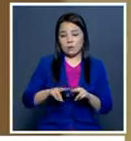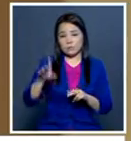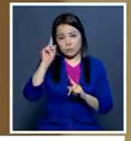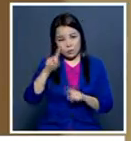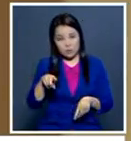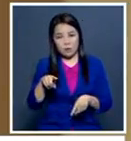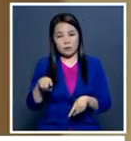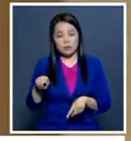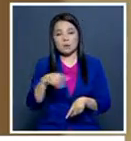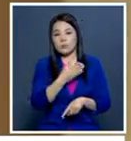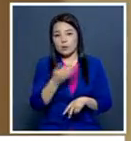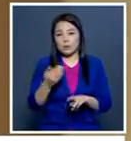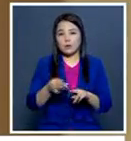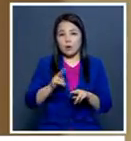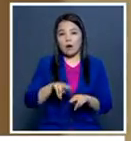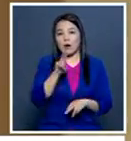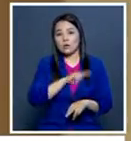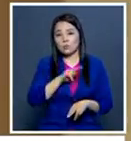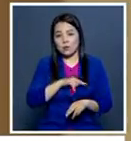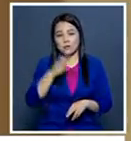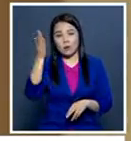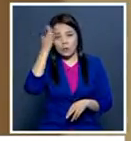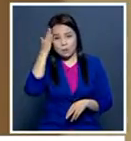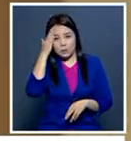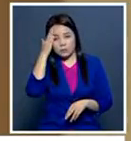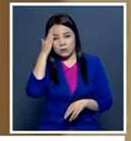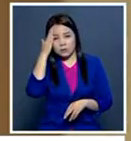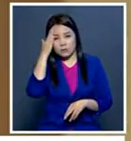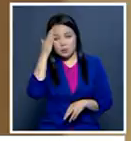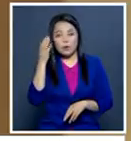белгілі, олардың енді жұмысқа деген қабілеттілігі,